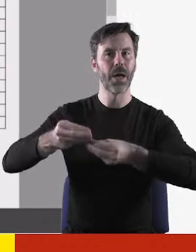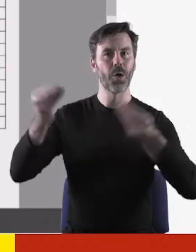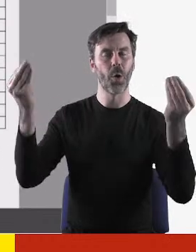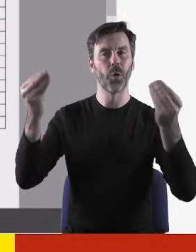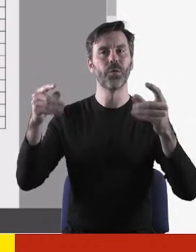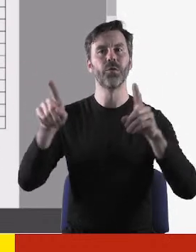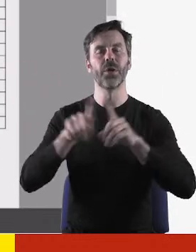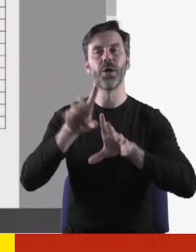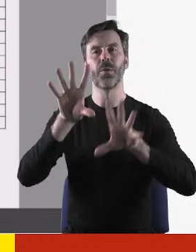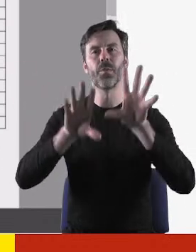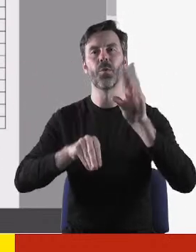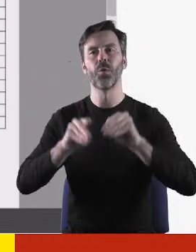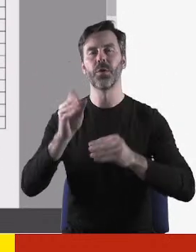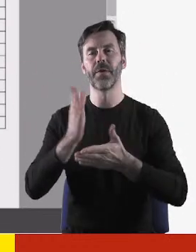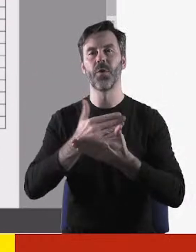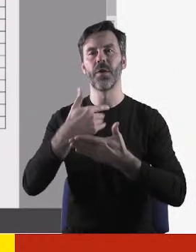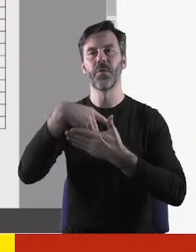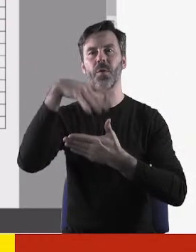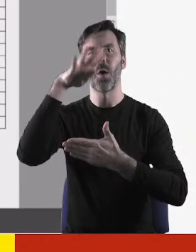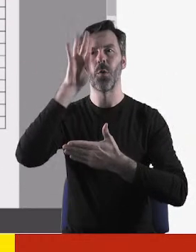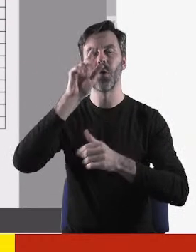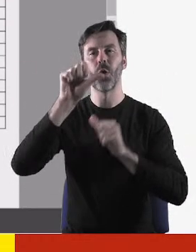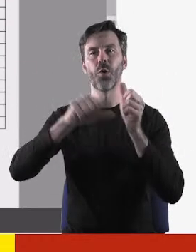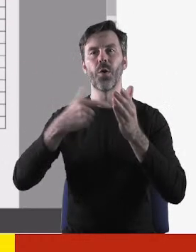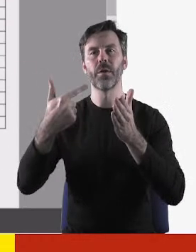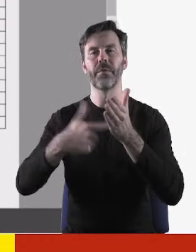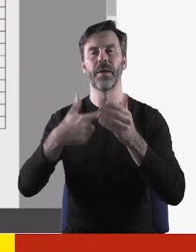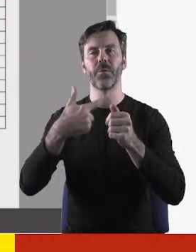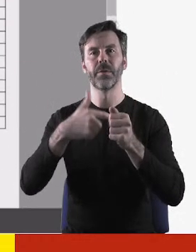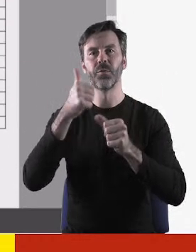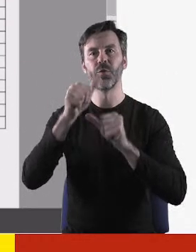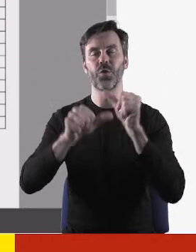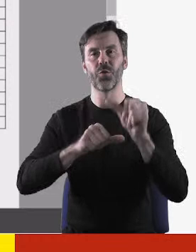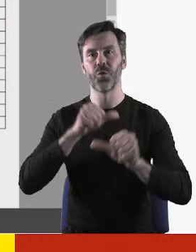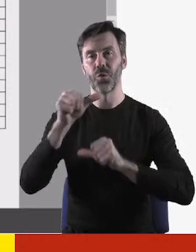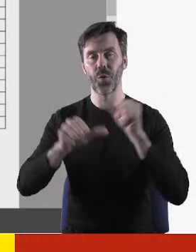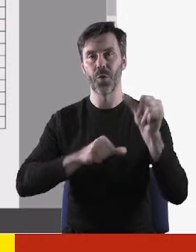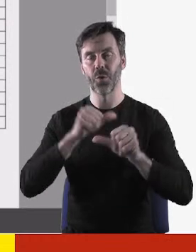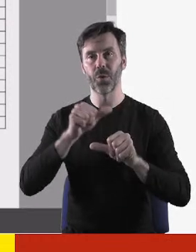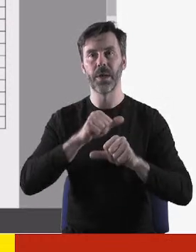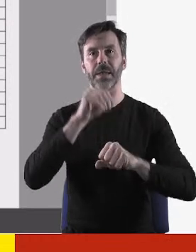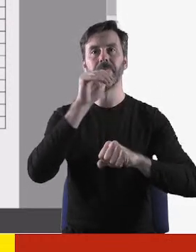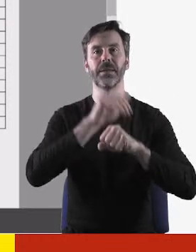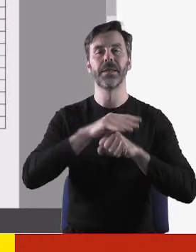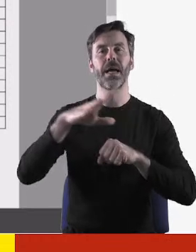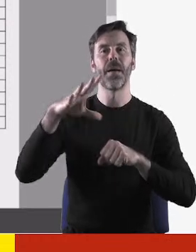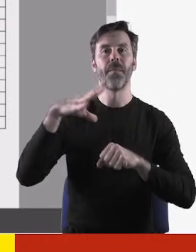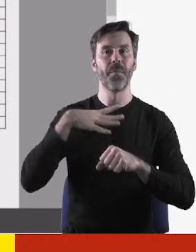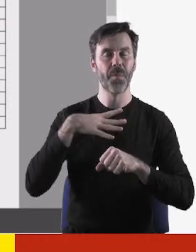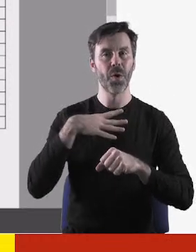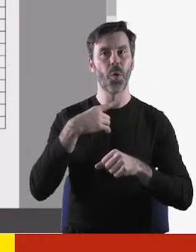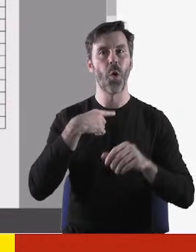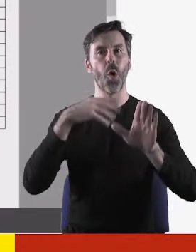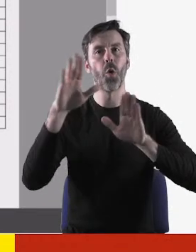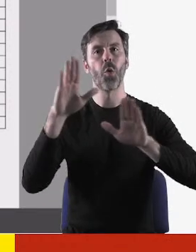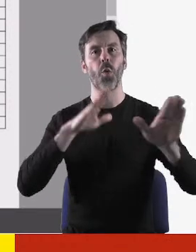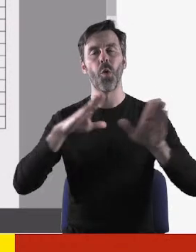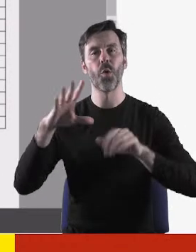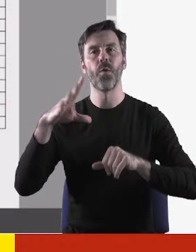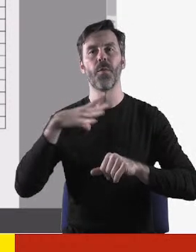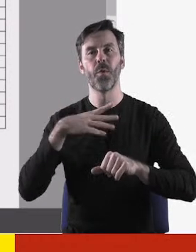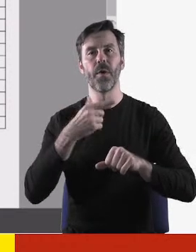uchwalenia budżetu województwa łódzkiego na 2021 rok. Za projektem uchwały zawartym w druku 5.2